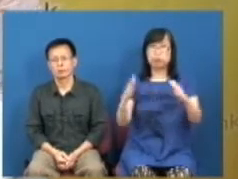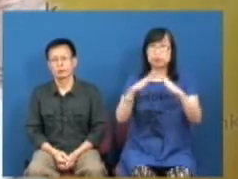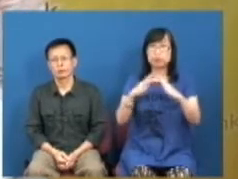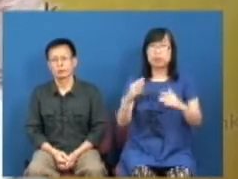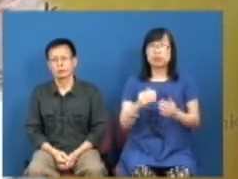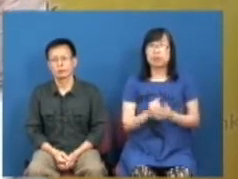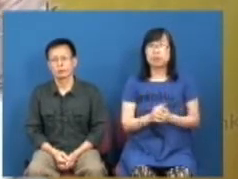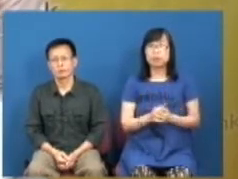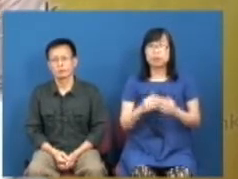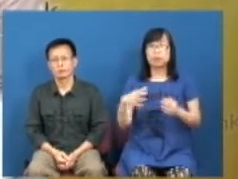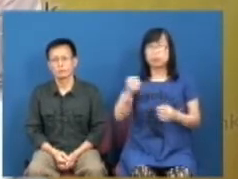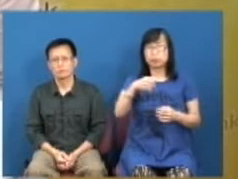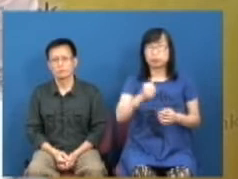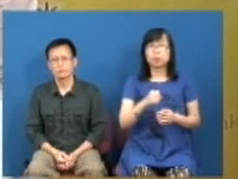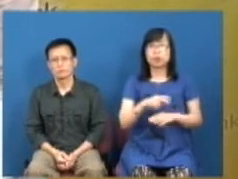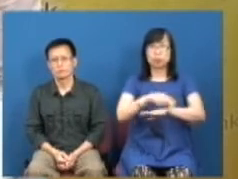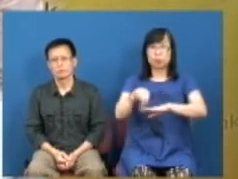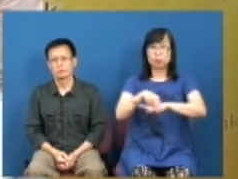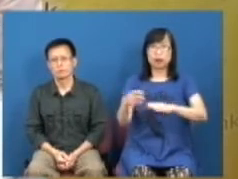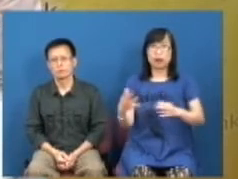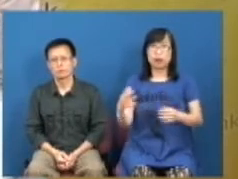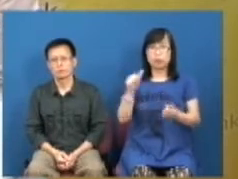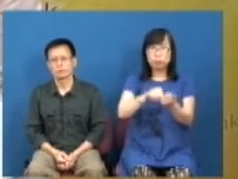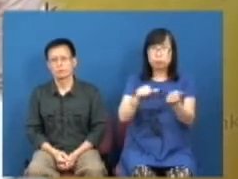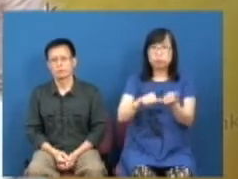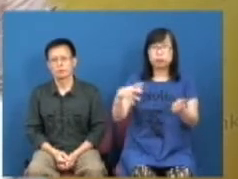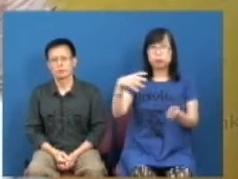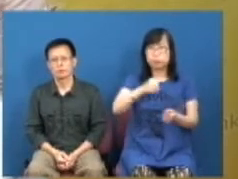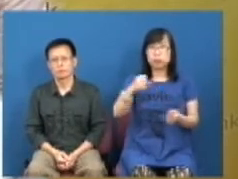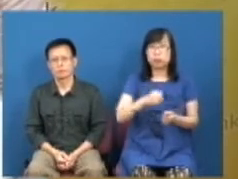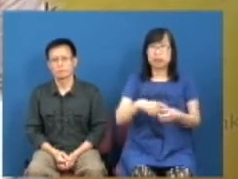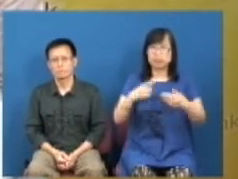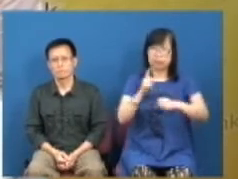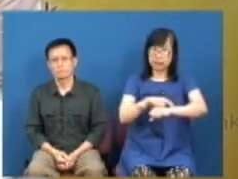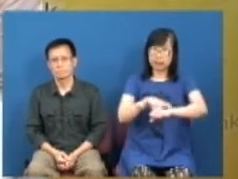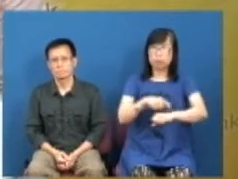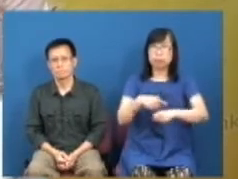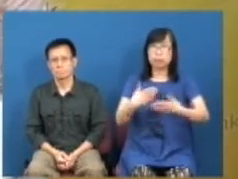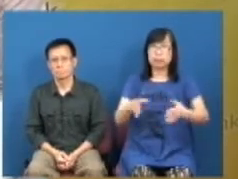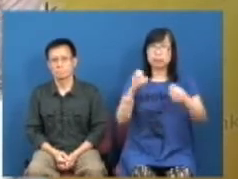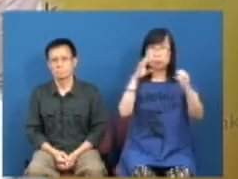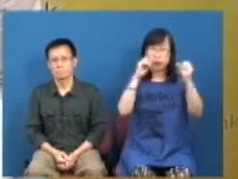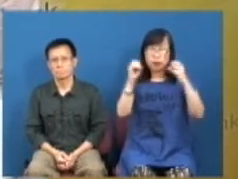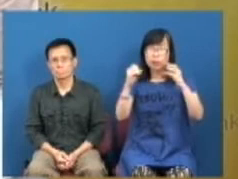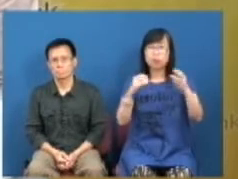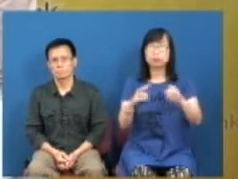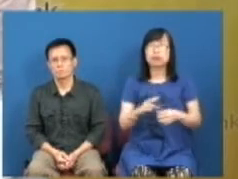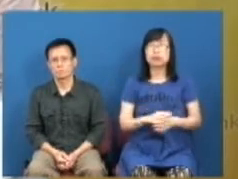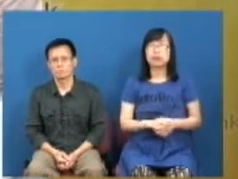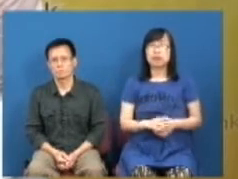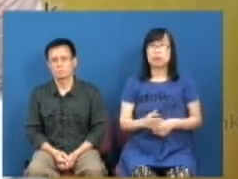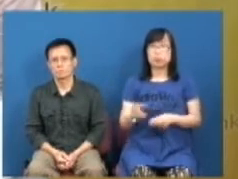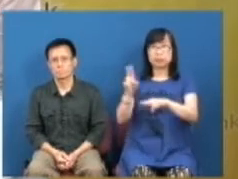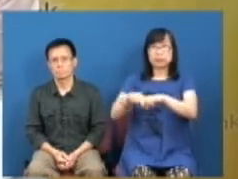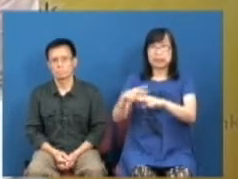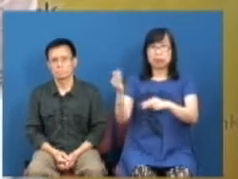家勤啊。規劃署副署長凌家勤佢都話咧，係咪即係時候大家要快啲拿林傾啦？如果唔係咧，台山唔肯